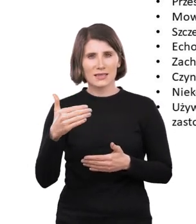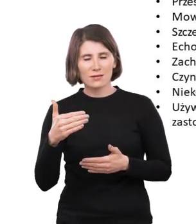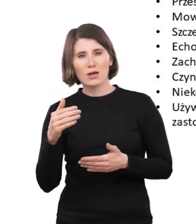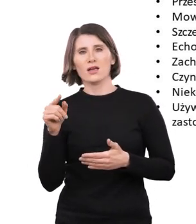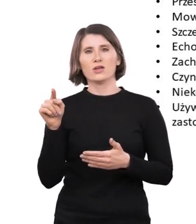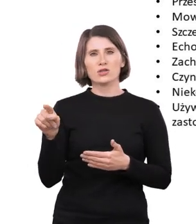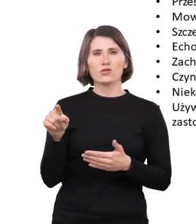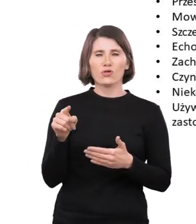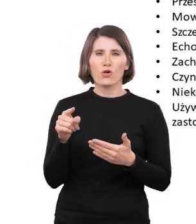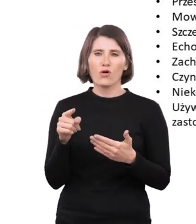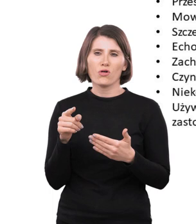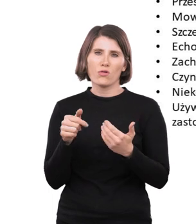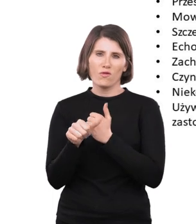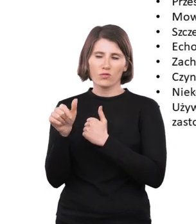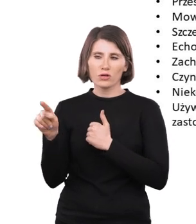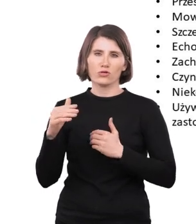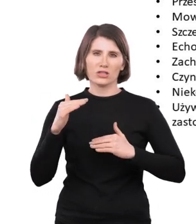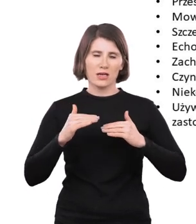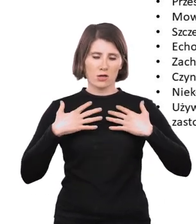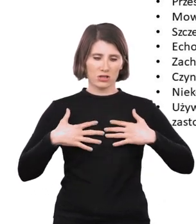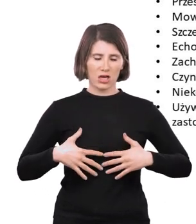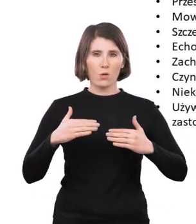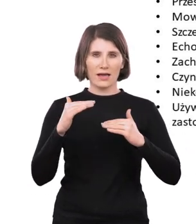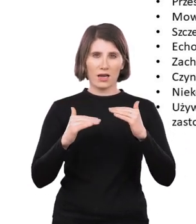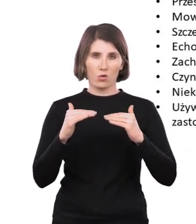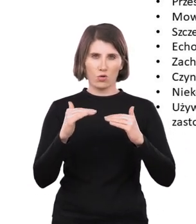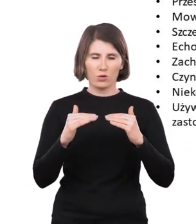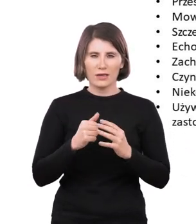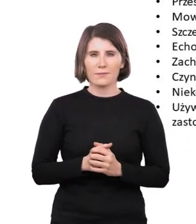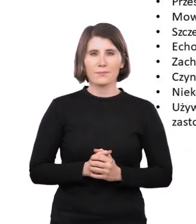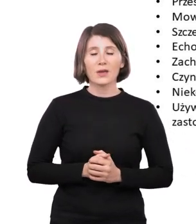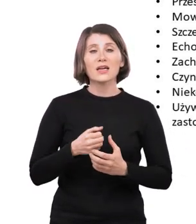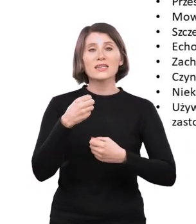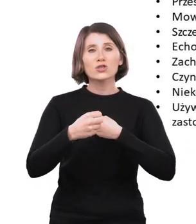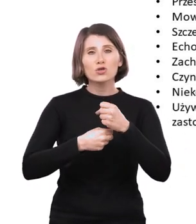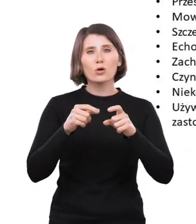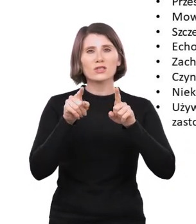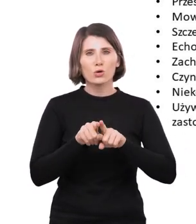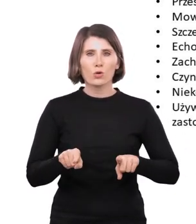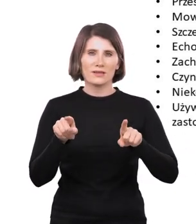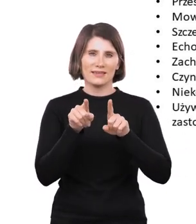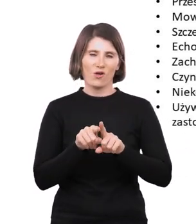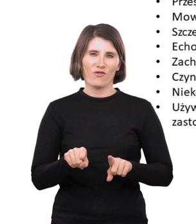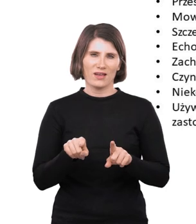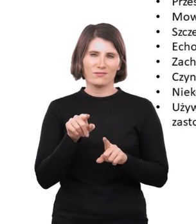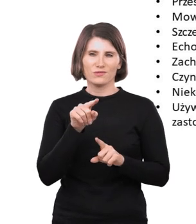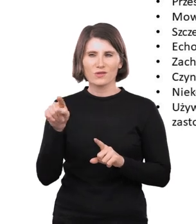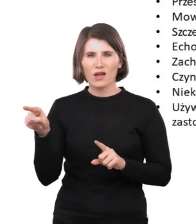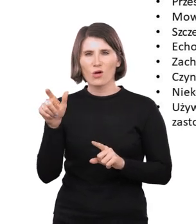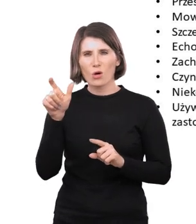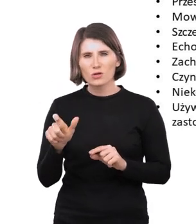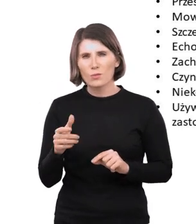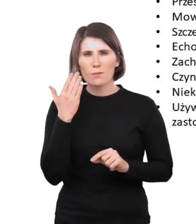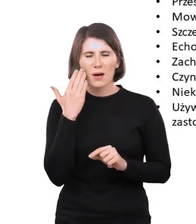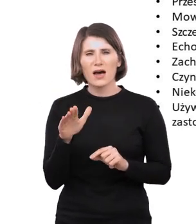samoautoregulację danej osoby. Czynności rutynowe. Rutyna jest drugim imieniem osób ze spektrum zaburzeń